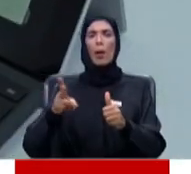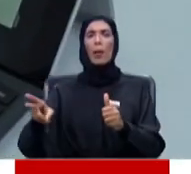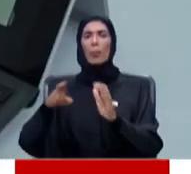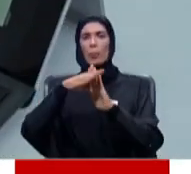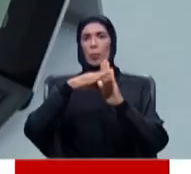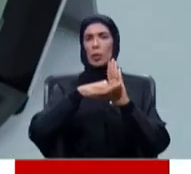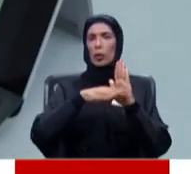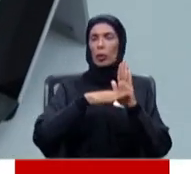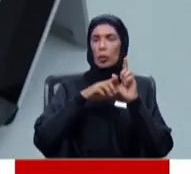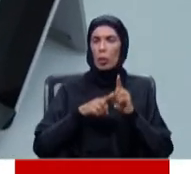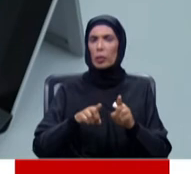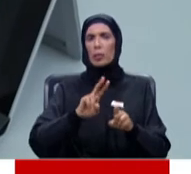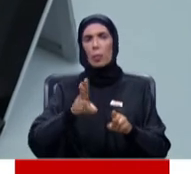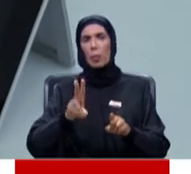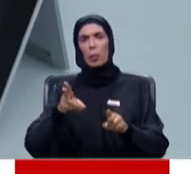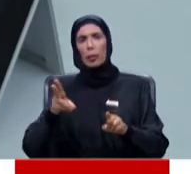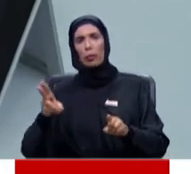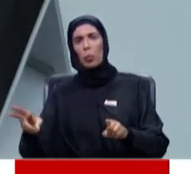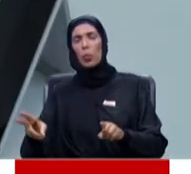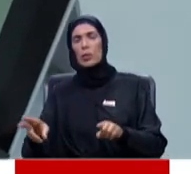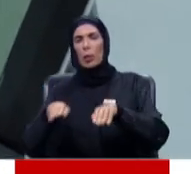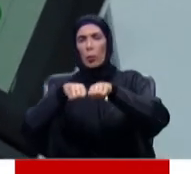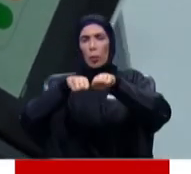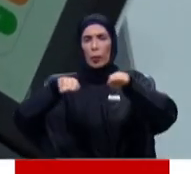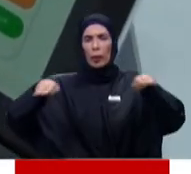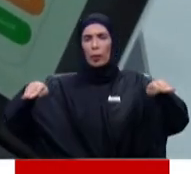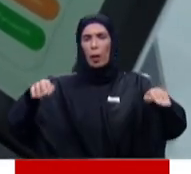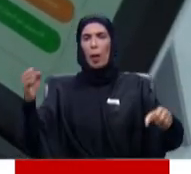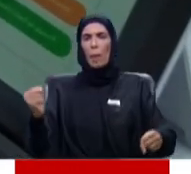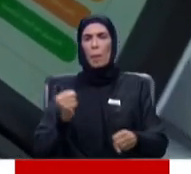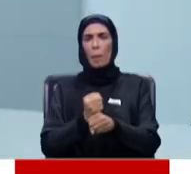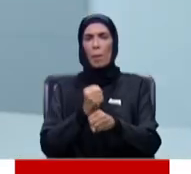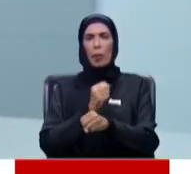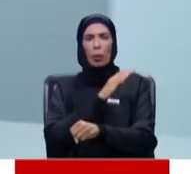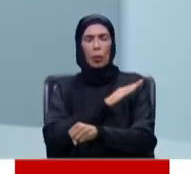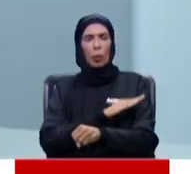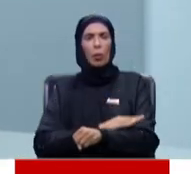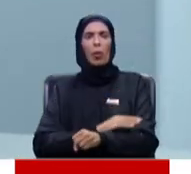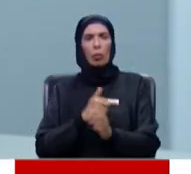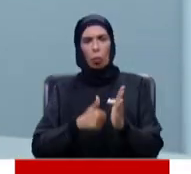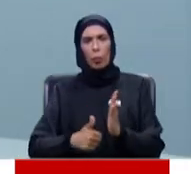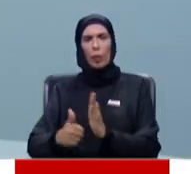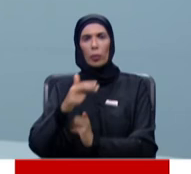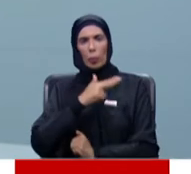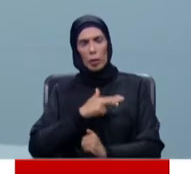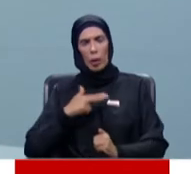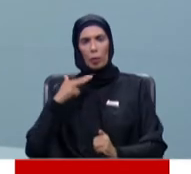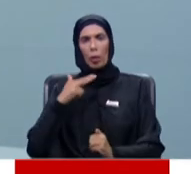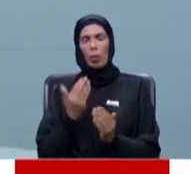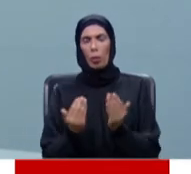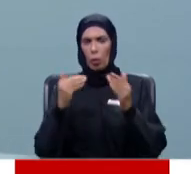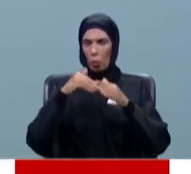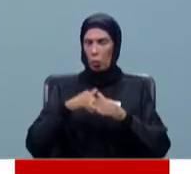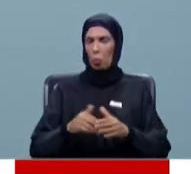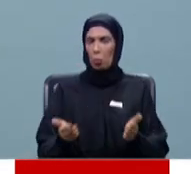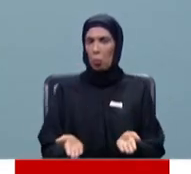برامجه وبالشكل الذي يتناسب مع مختلف المستويات العملية للموظفين حتى للقيادات الحكومية البرلمانية لرفع